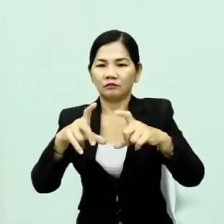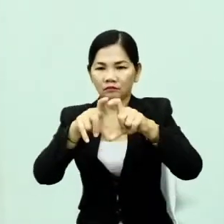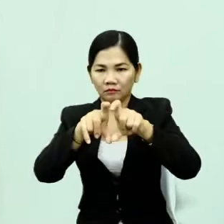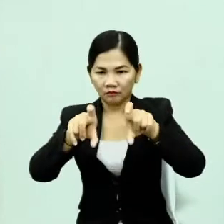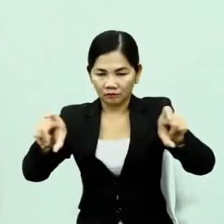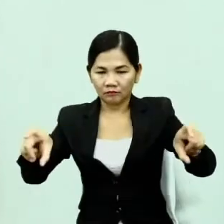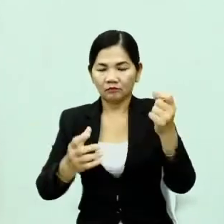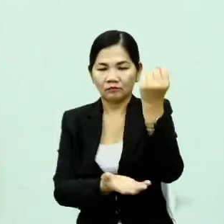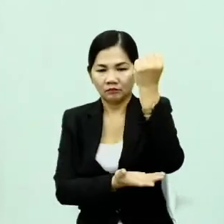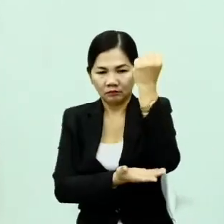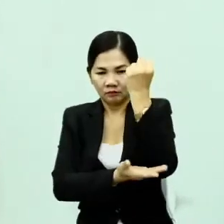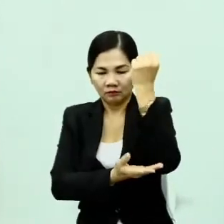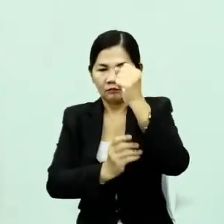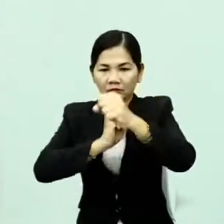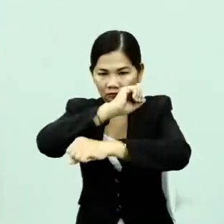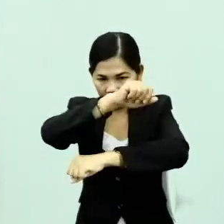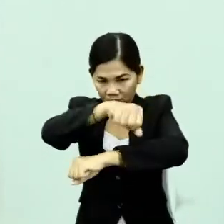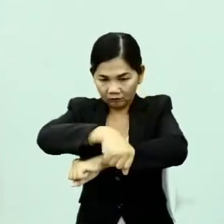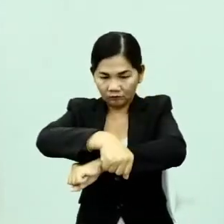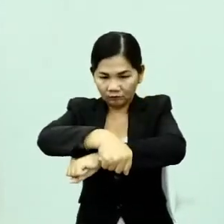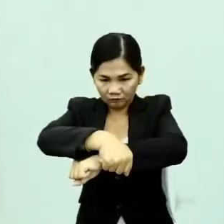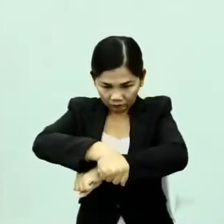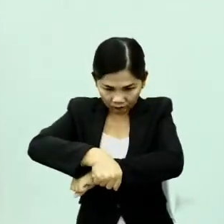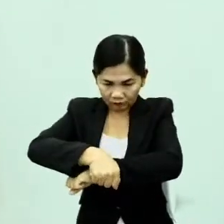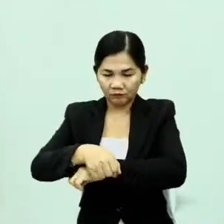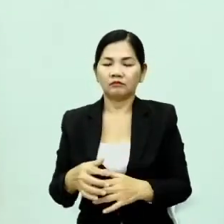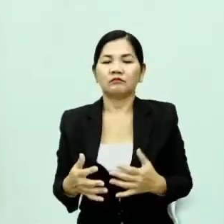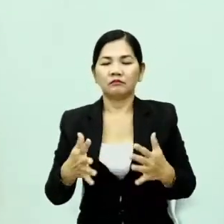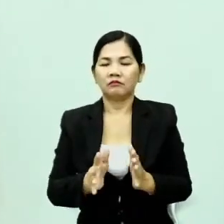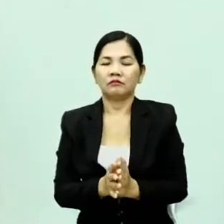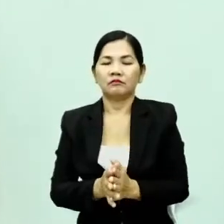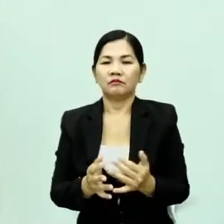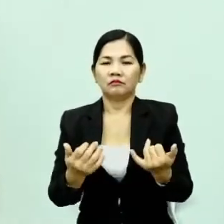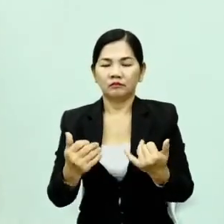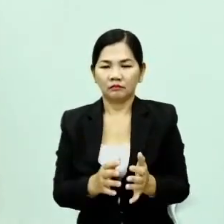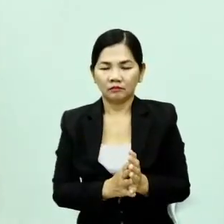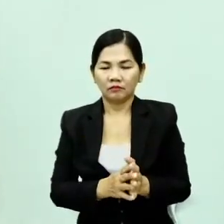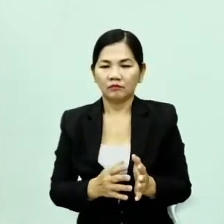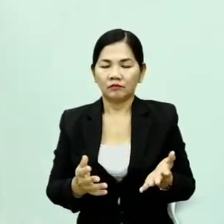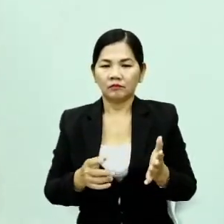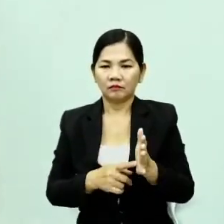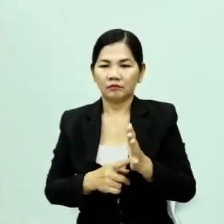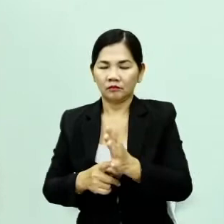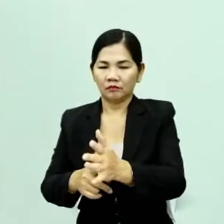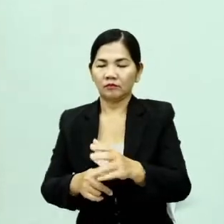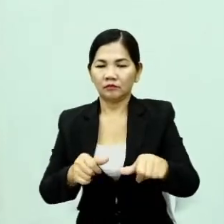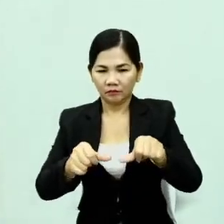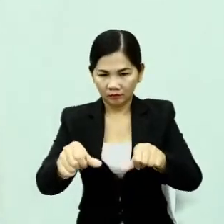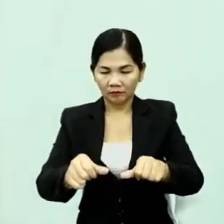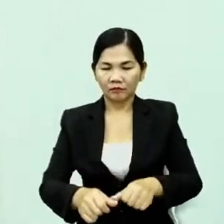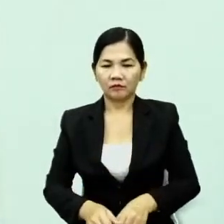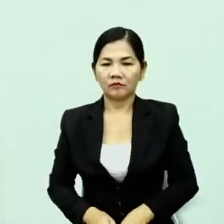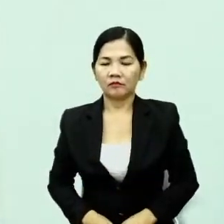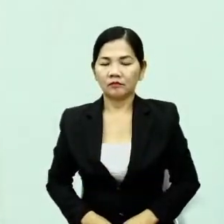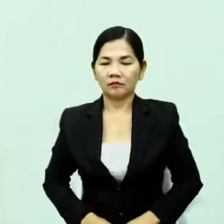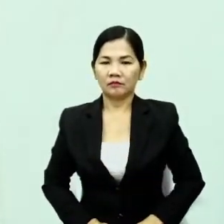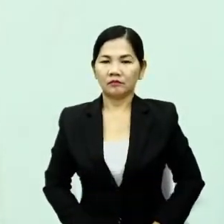thủng chào con chẳng con chăm tam đam mơ bằng to tiết tá nếu con nông miên với cha xâm rạp bằng hán con bằng to tiết